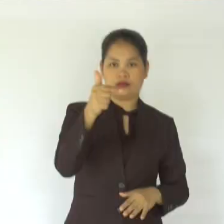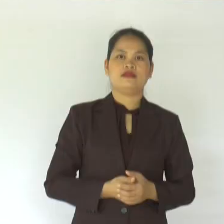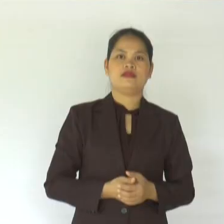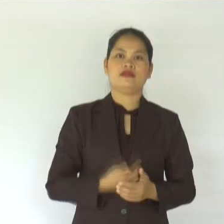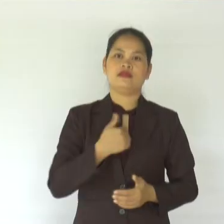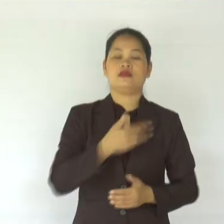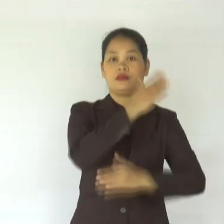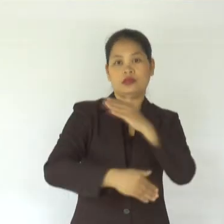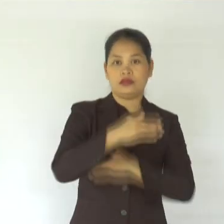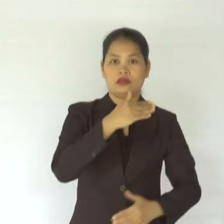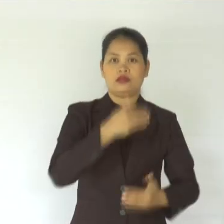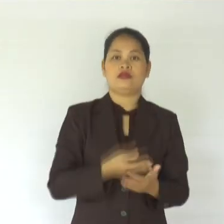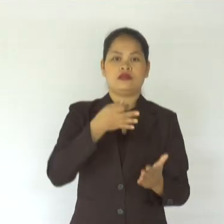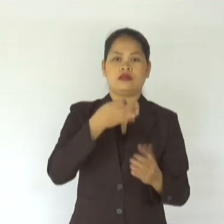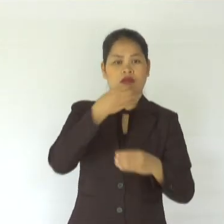chứ lý.